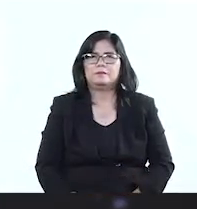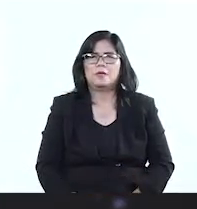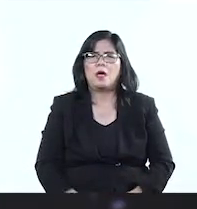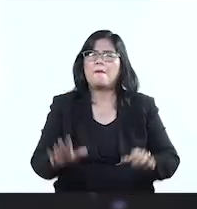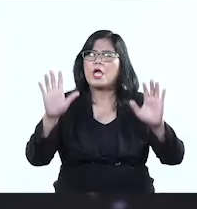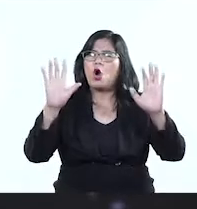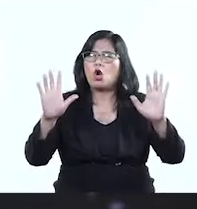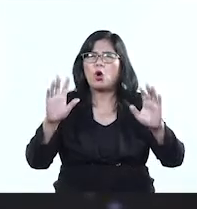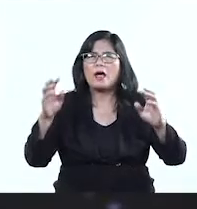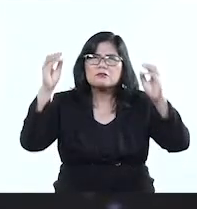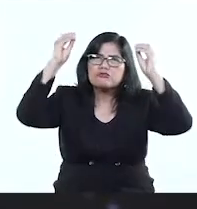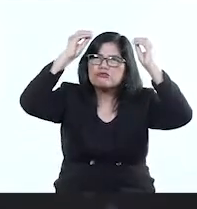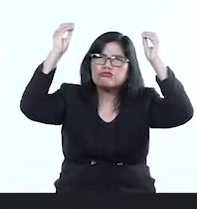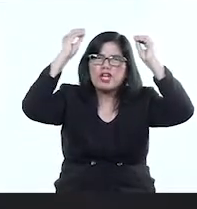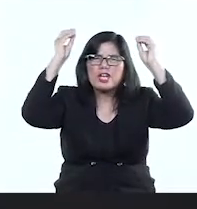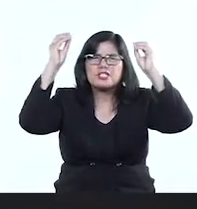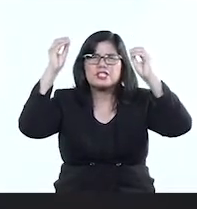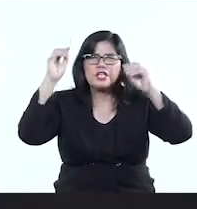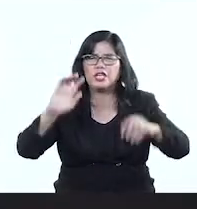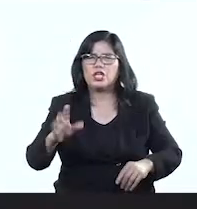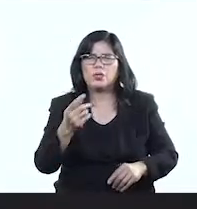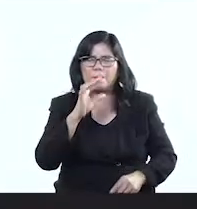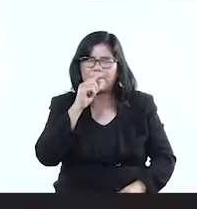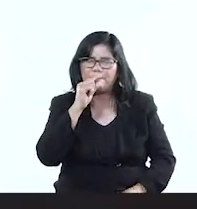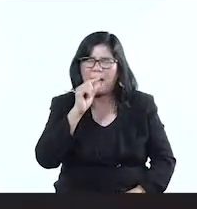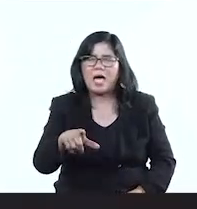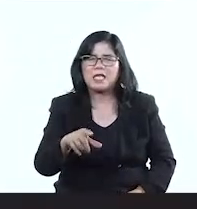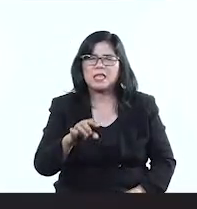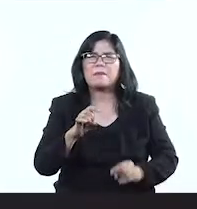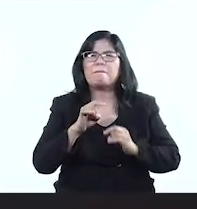Hai banyak orang hari-hari ini hidup dalam kebencian kepahitan